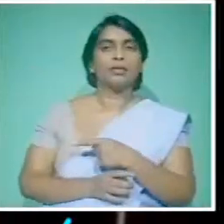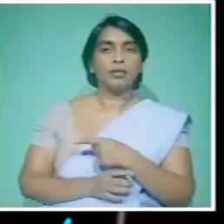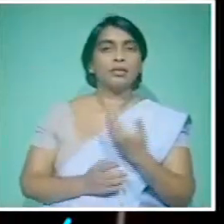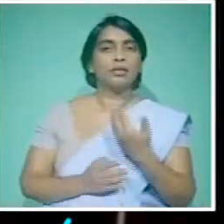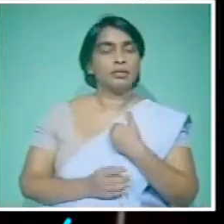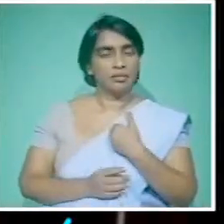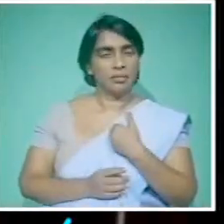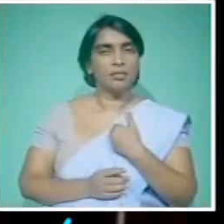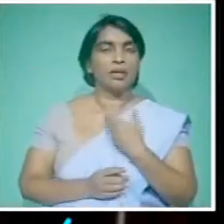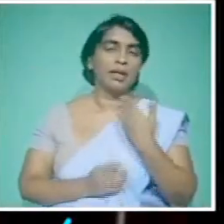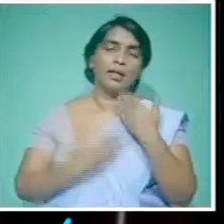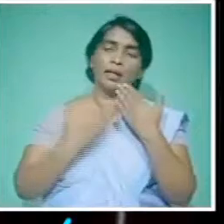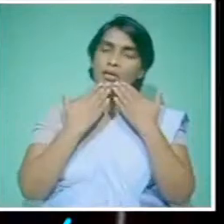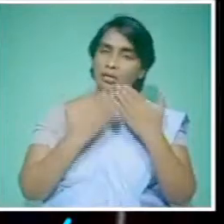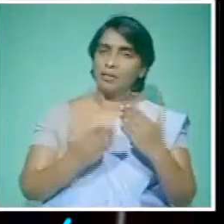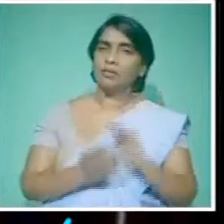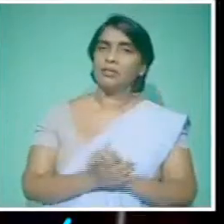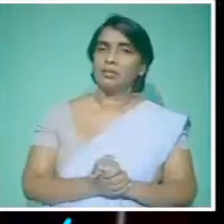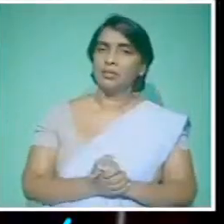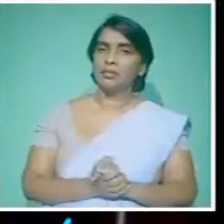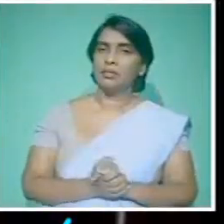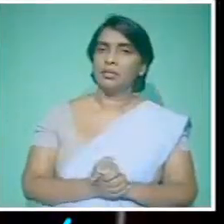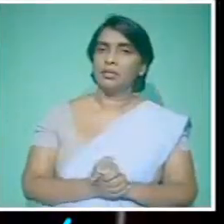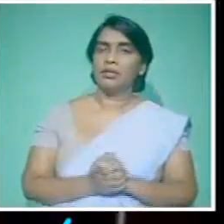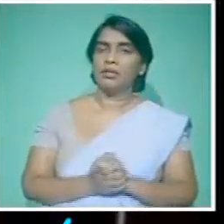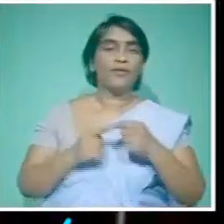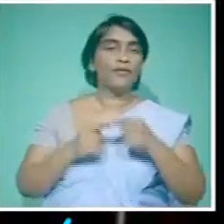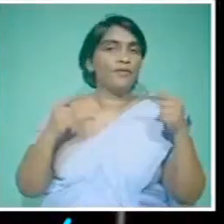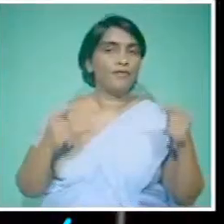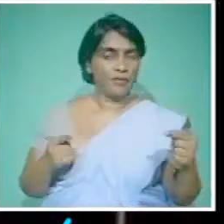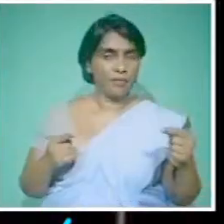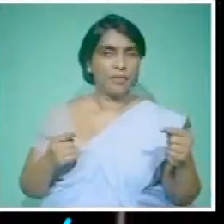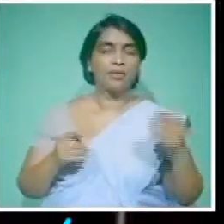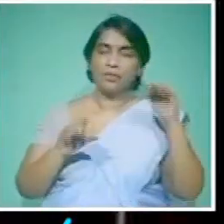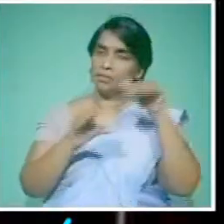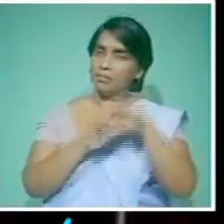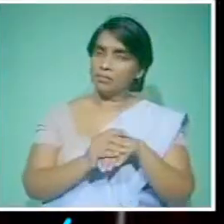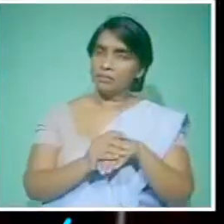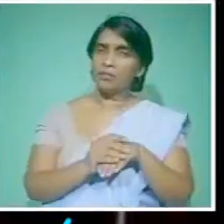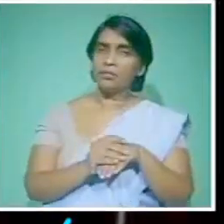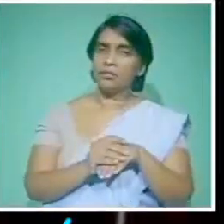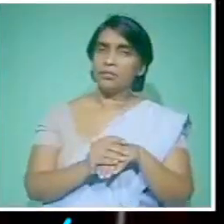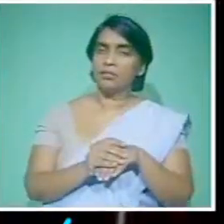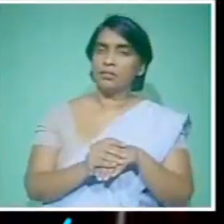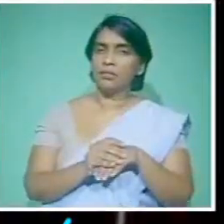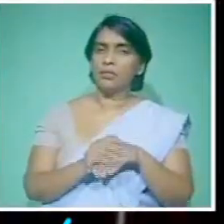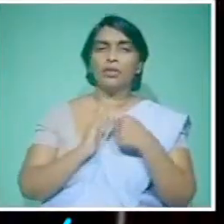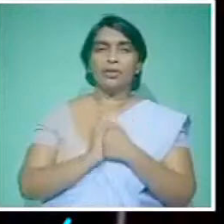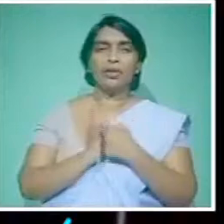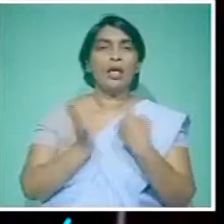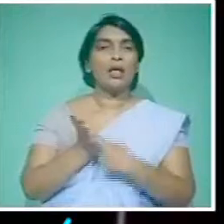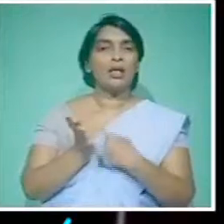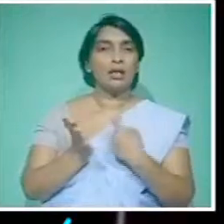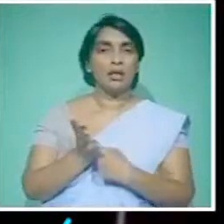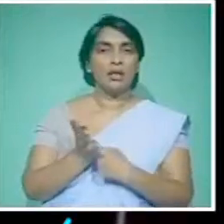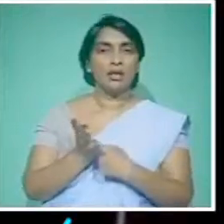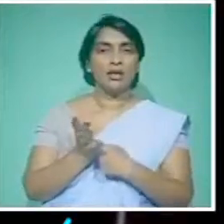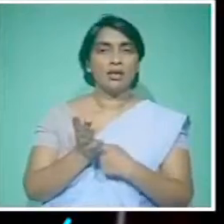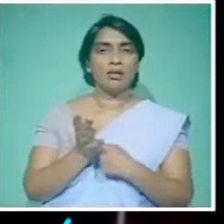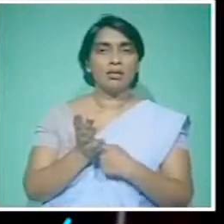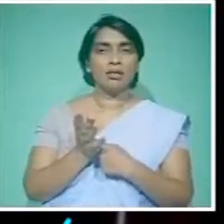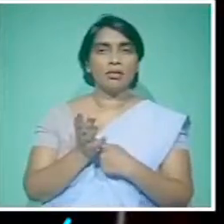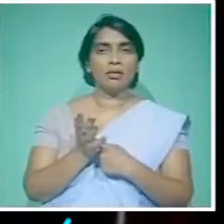මම ස්තුතිවන්ත වෙනවා විපක්ෂයේ හිටියත් අපේ ගරු රාජිත